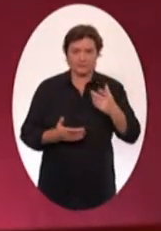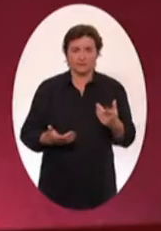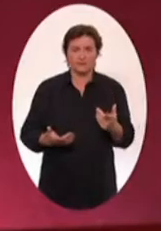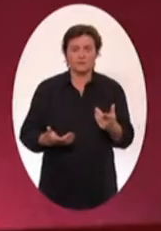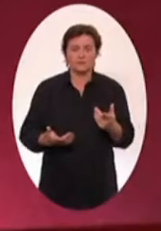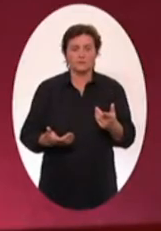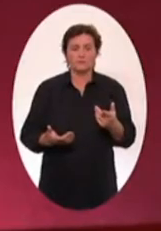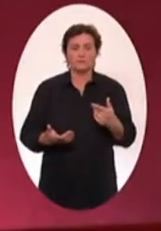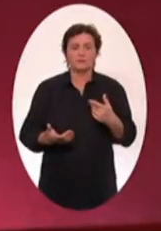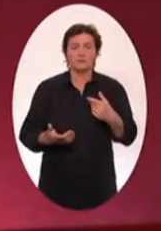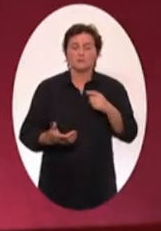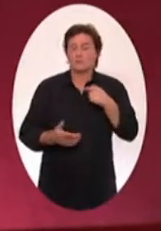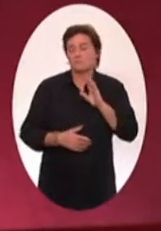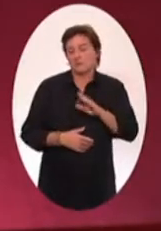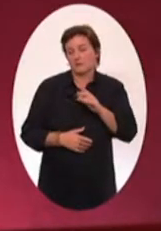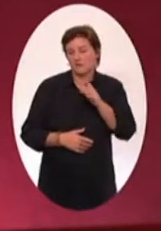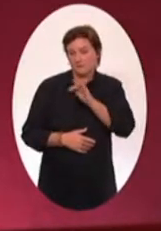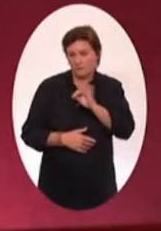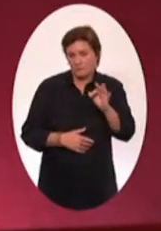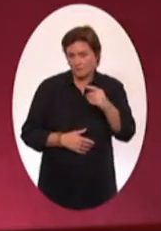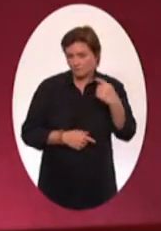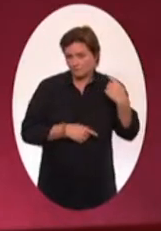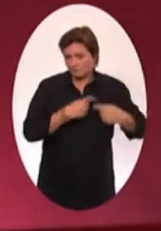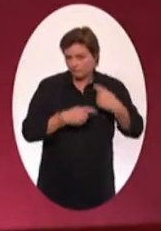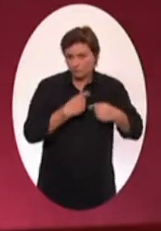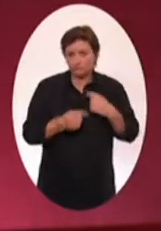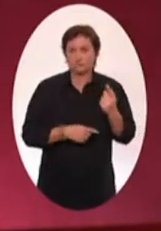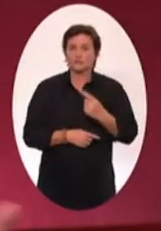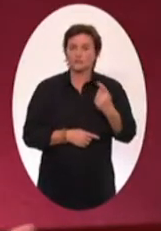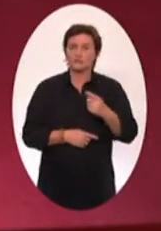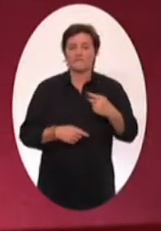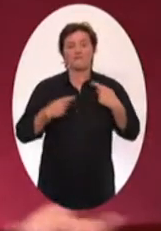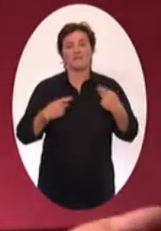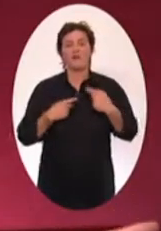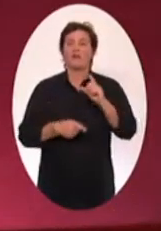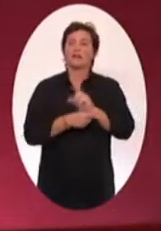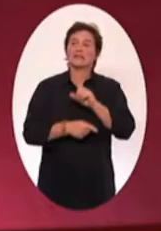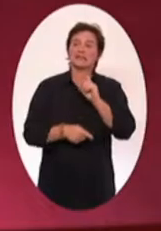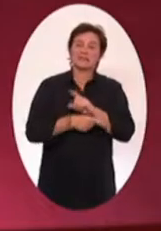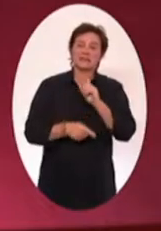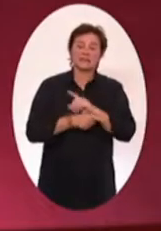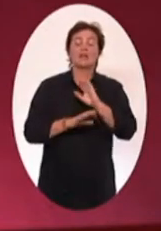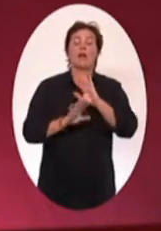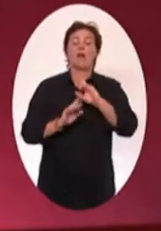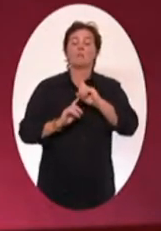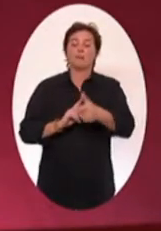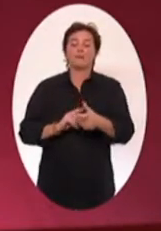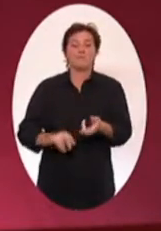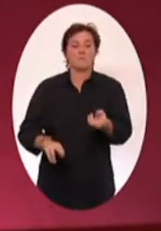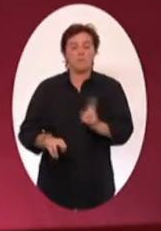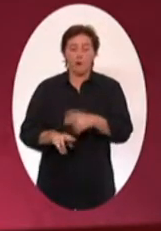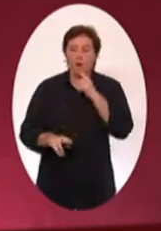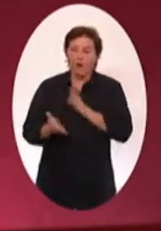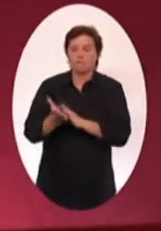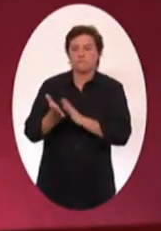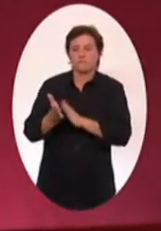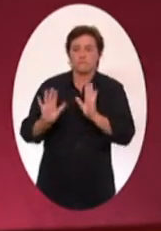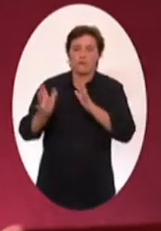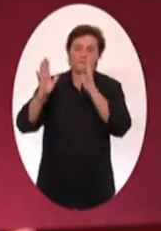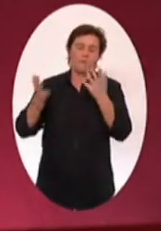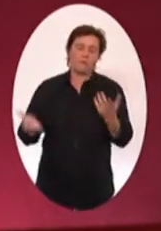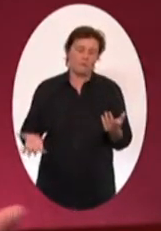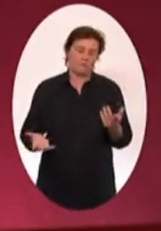la tradition en France. Vilipendé de votre vivant, encensé à votre décès. Bon, cela dit,